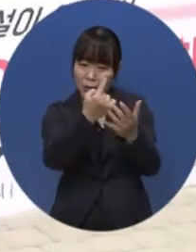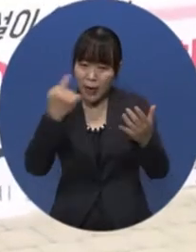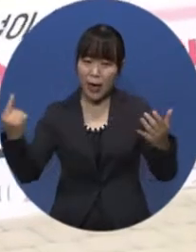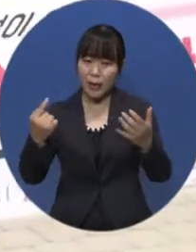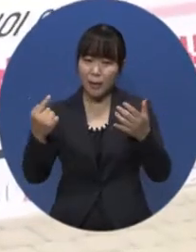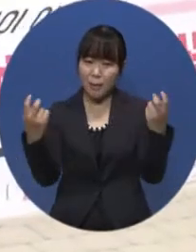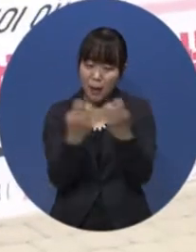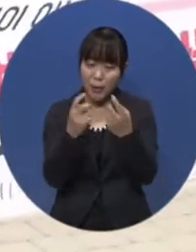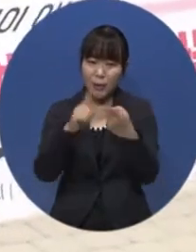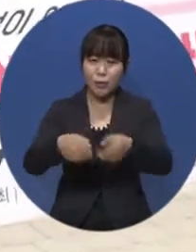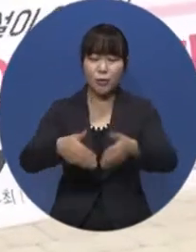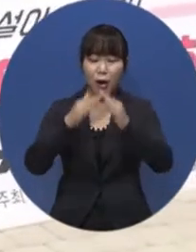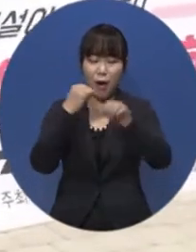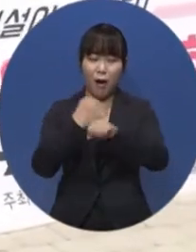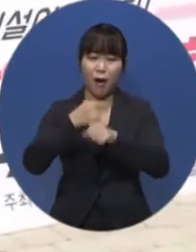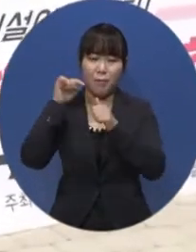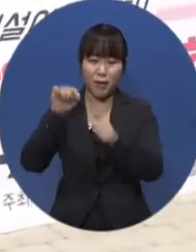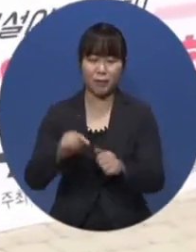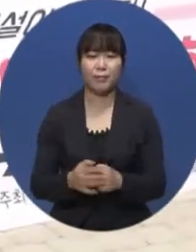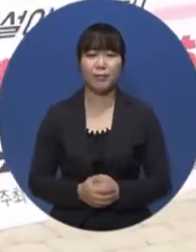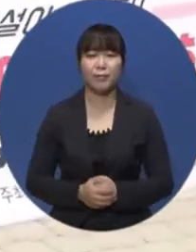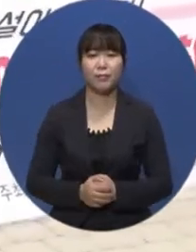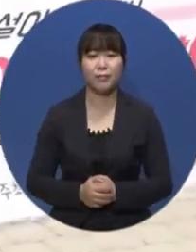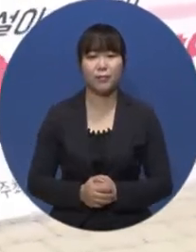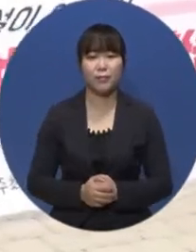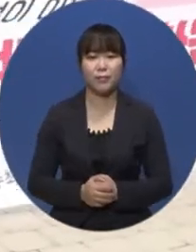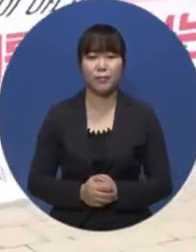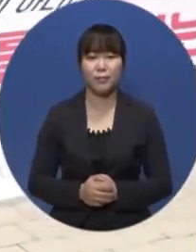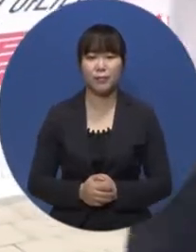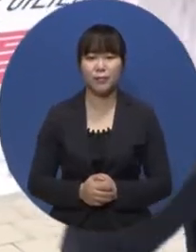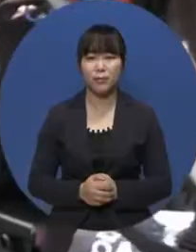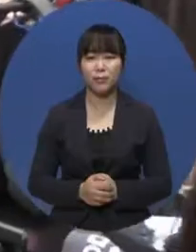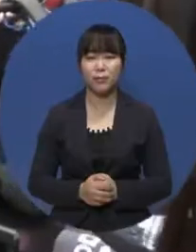수립하라. 수립하라. 수립하라. 수립하라.